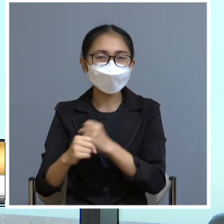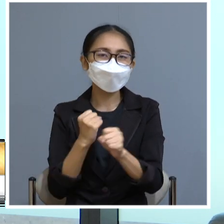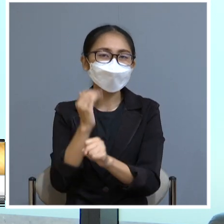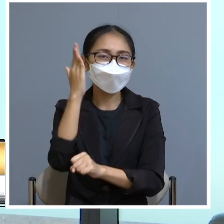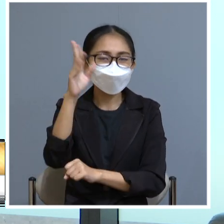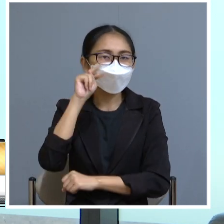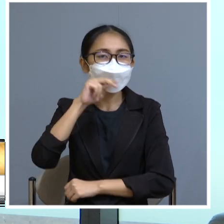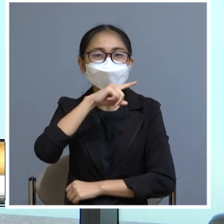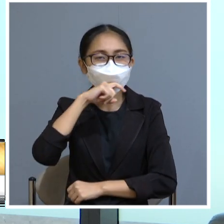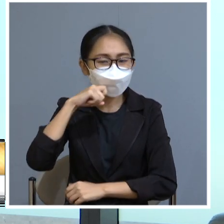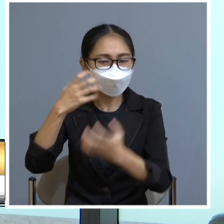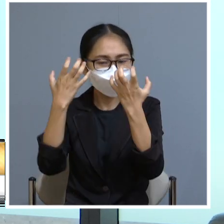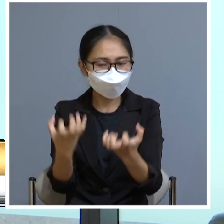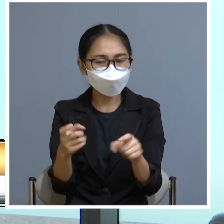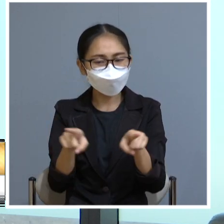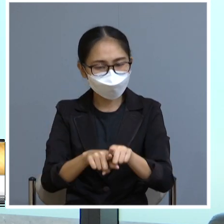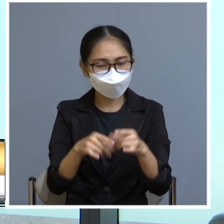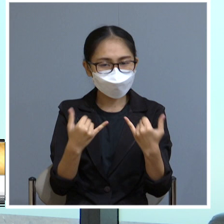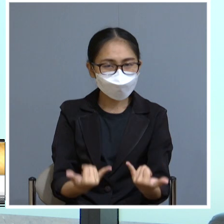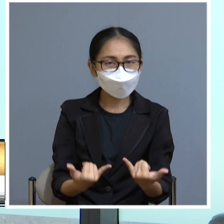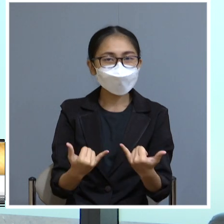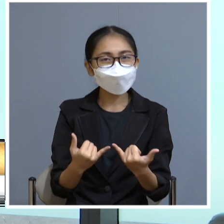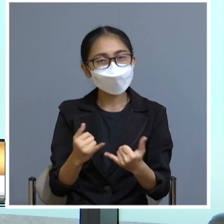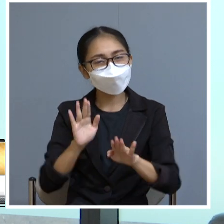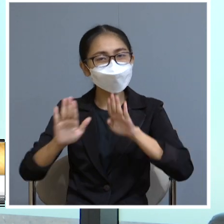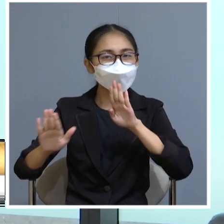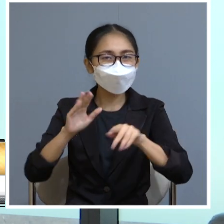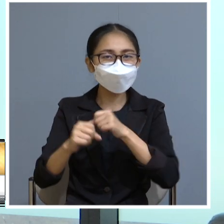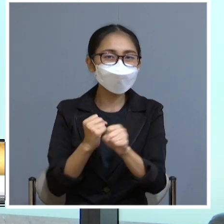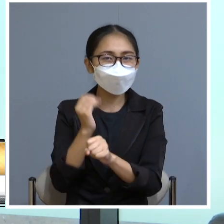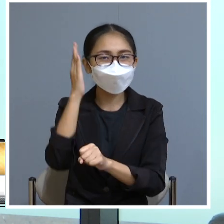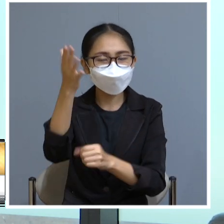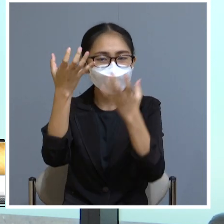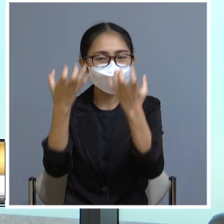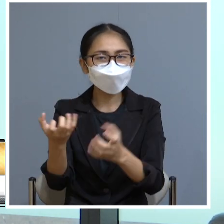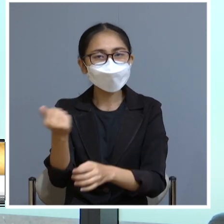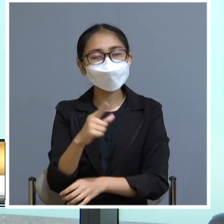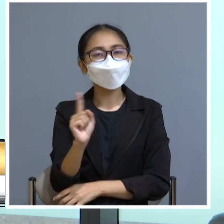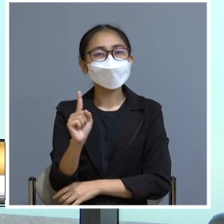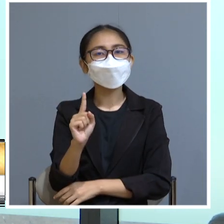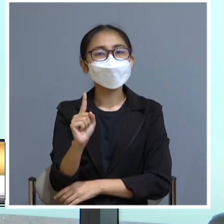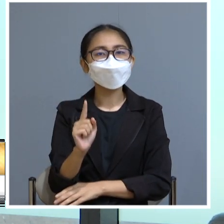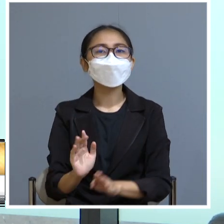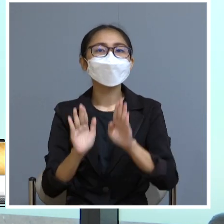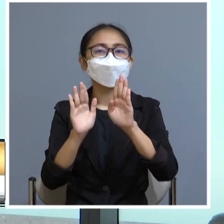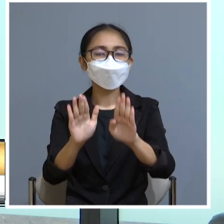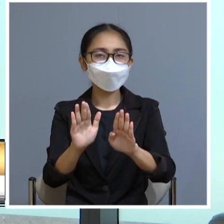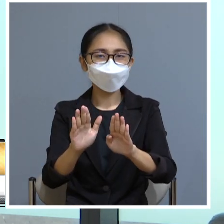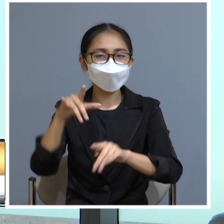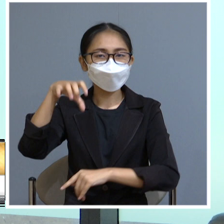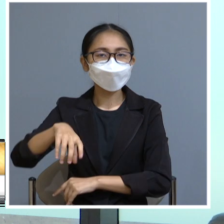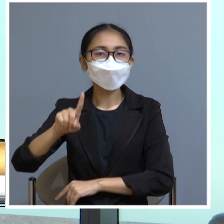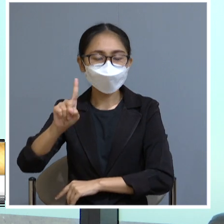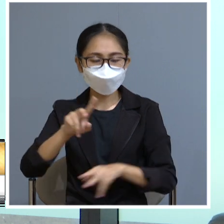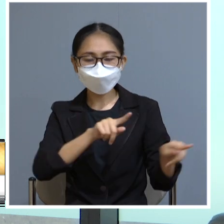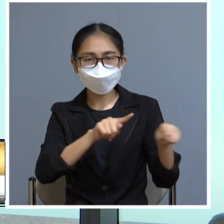จะมีอาการหนกเทาปีนี้หรอดีกาปีนี้หรอสถานการณจะหนกกานี้แตถึงอย่ไรให้ทางสำนกหนึ่ได้เตรยมเคื่